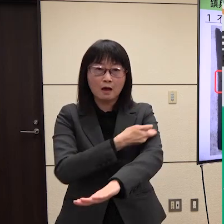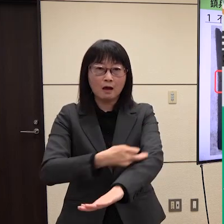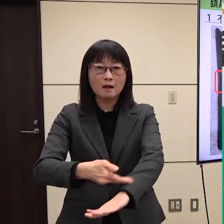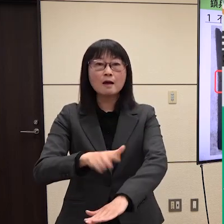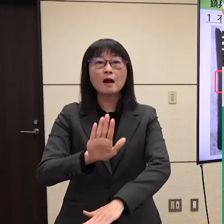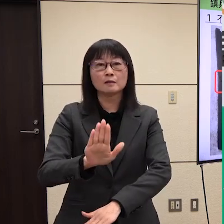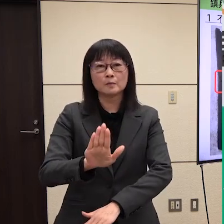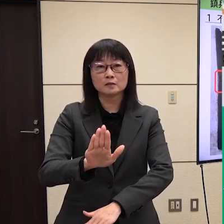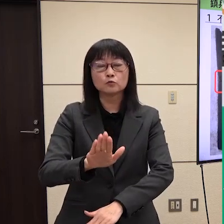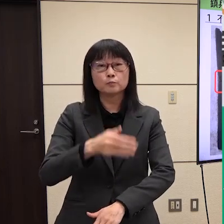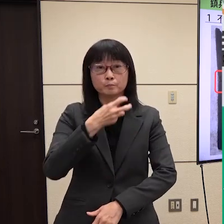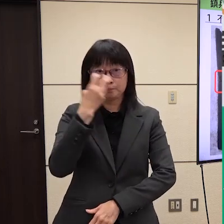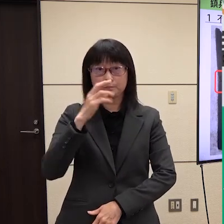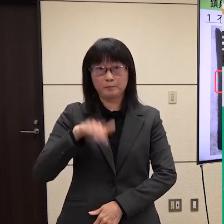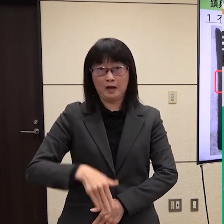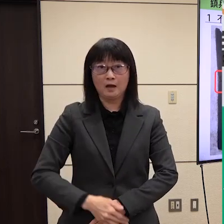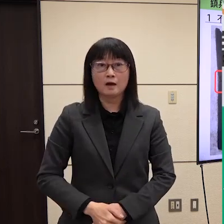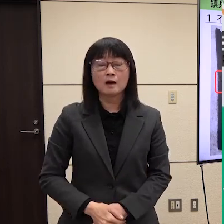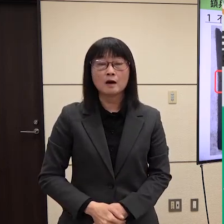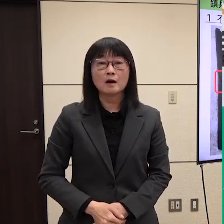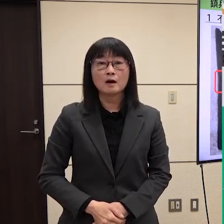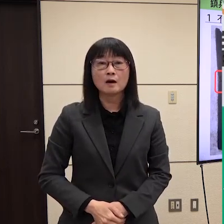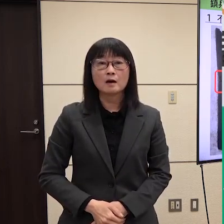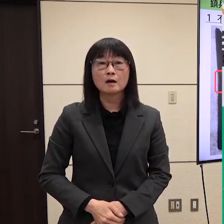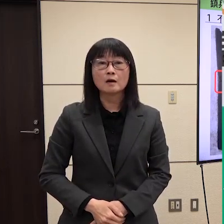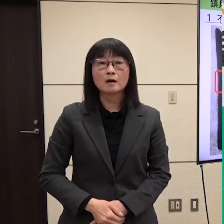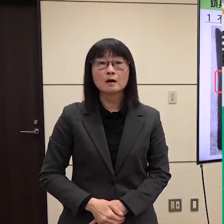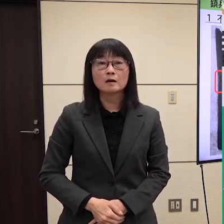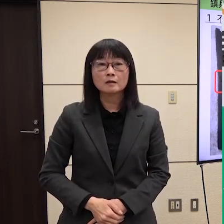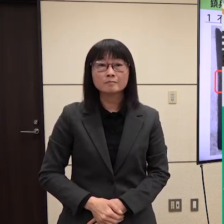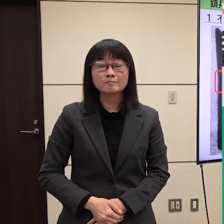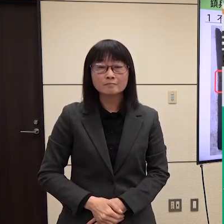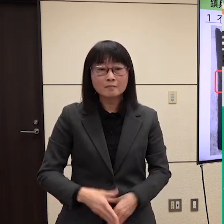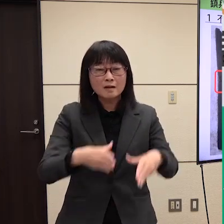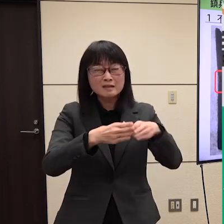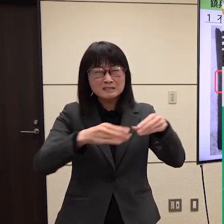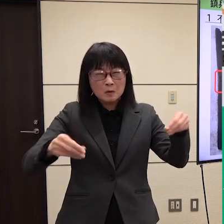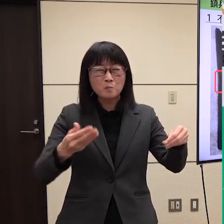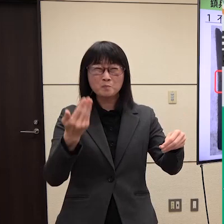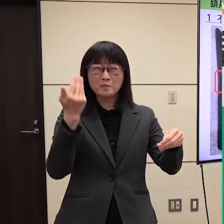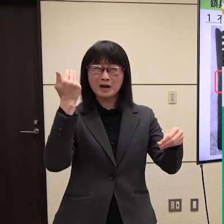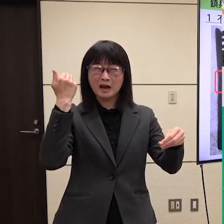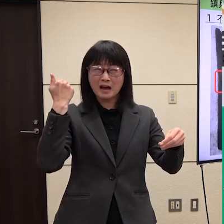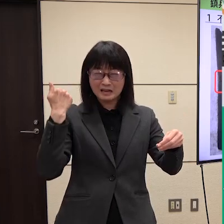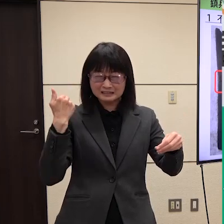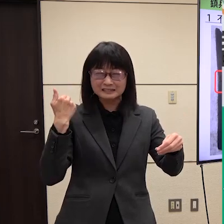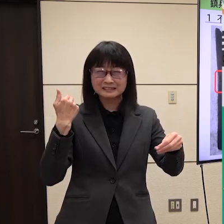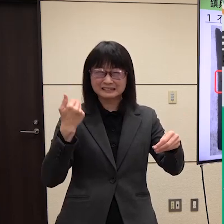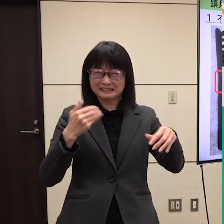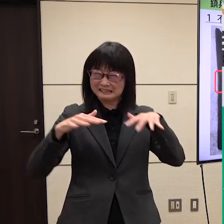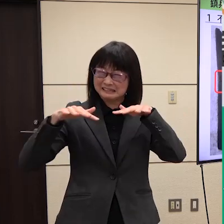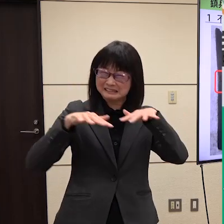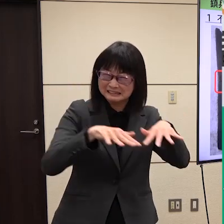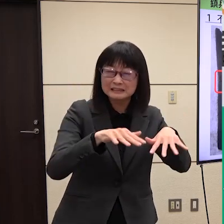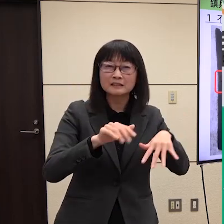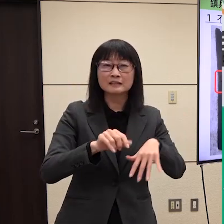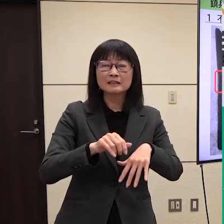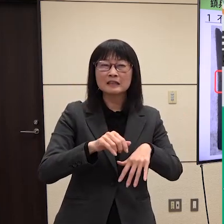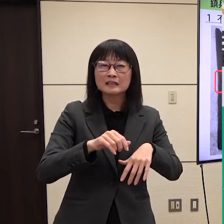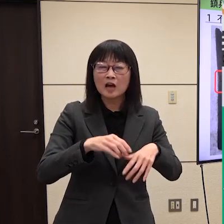文献ではですね、各地の国や郡は絵地都